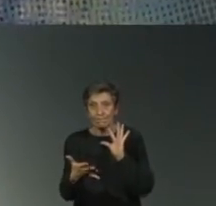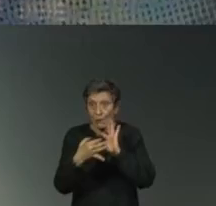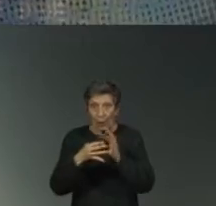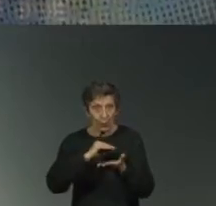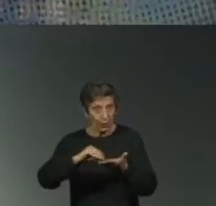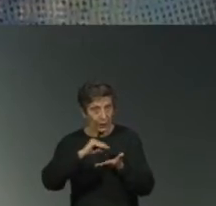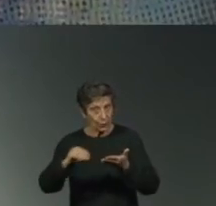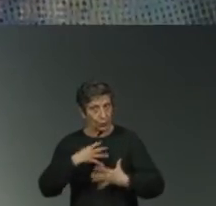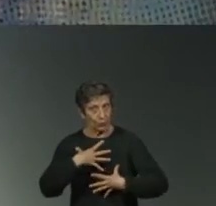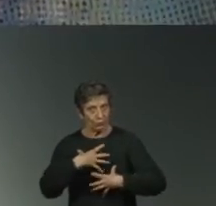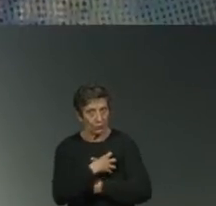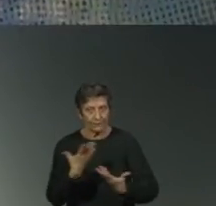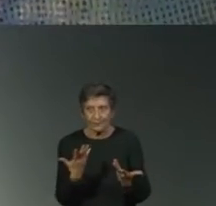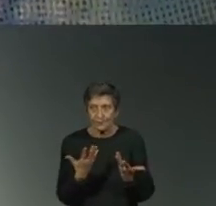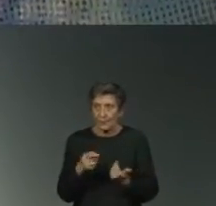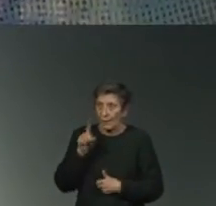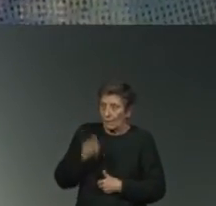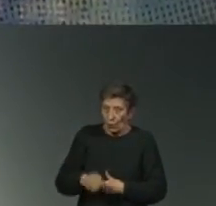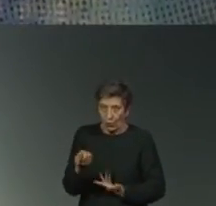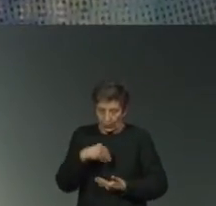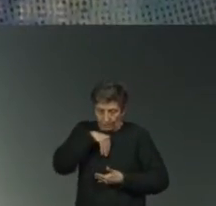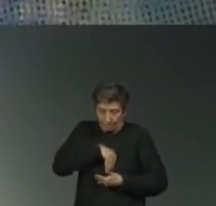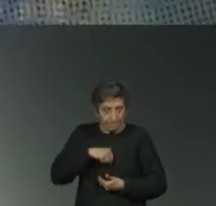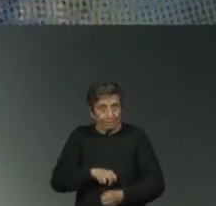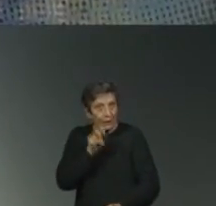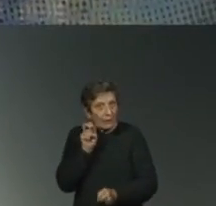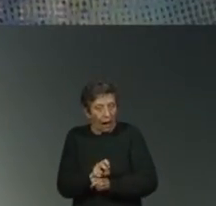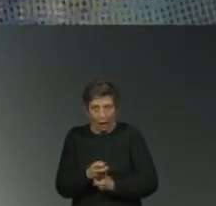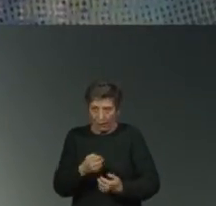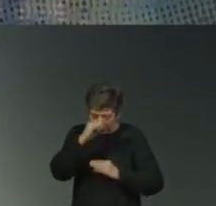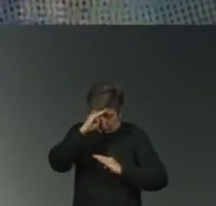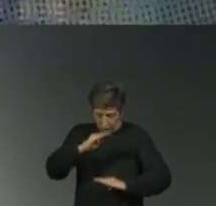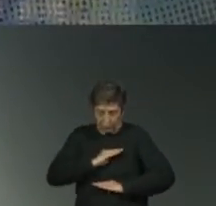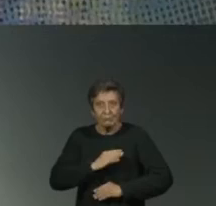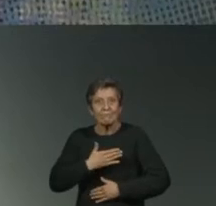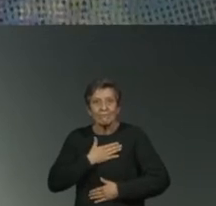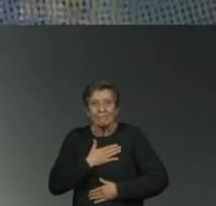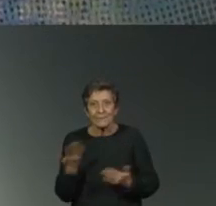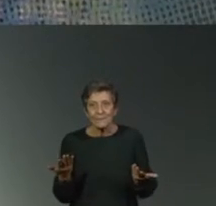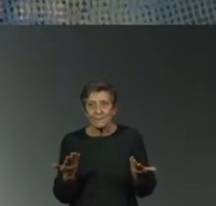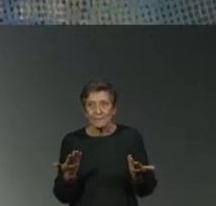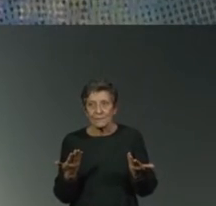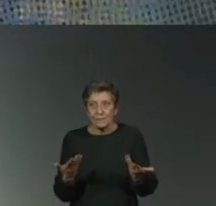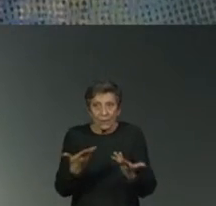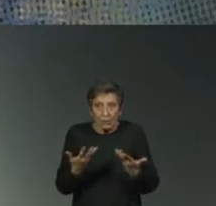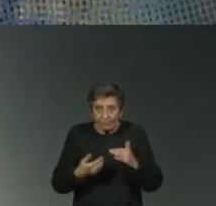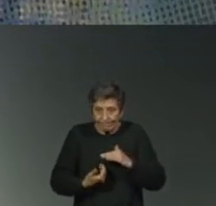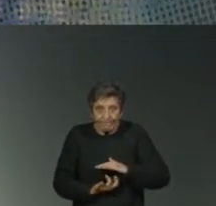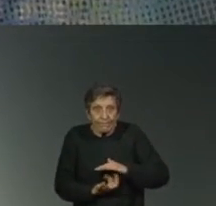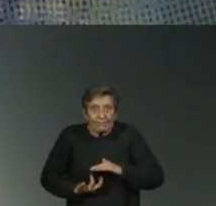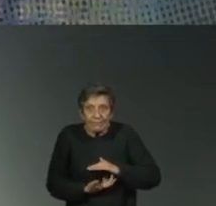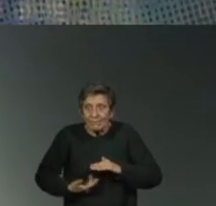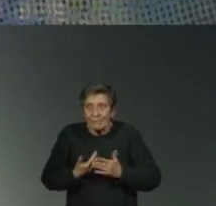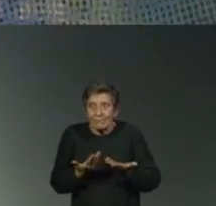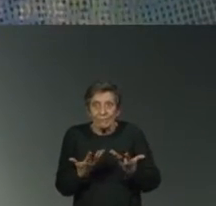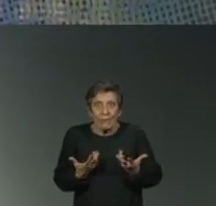l'écriture, il faut maintenir la foi en soi. Il y a vraiment, la ferveur est quelque chose de très